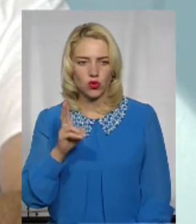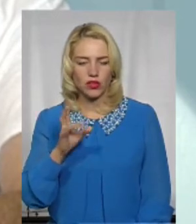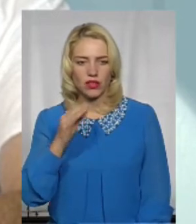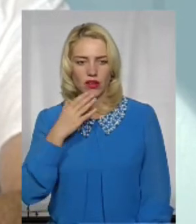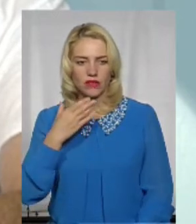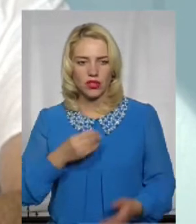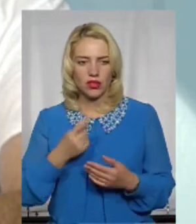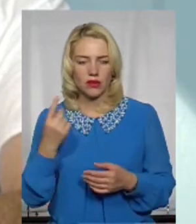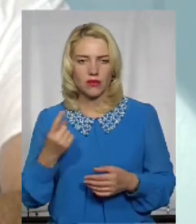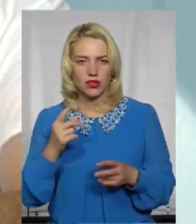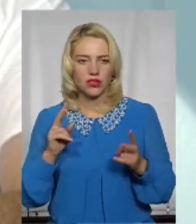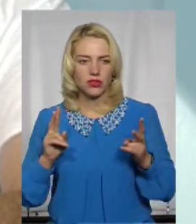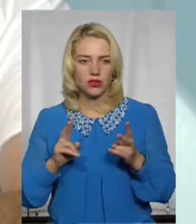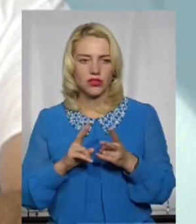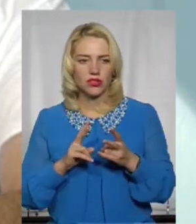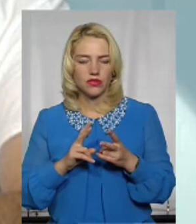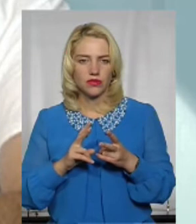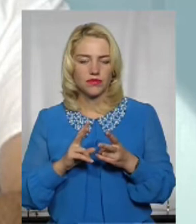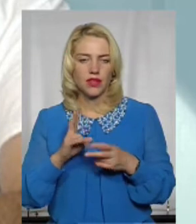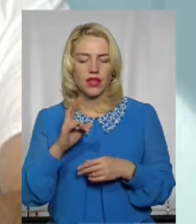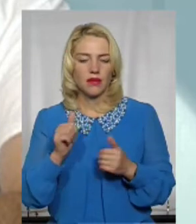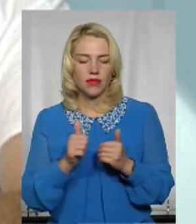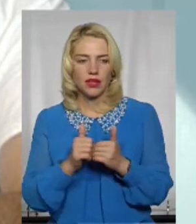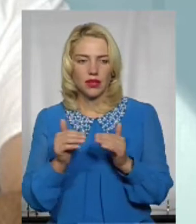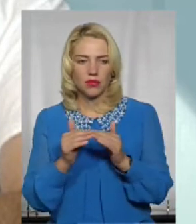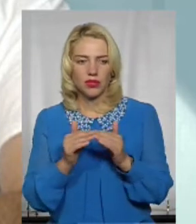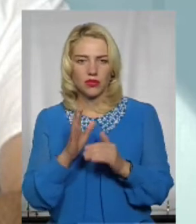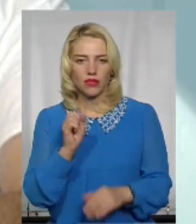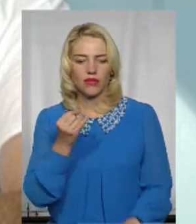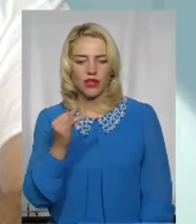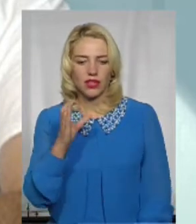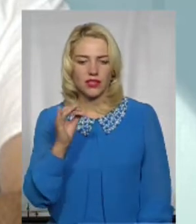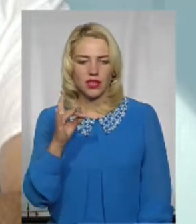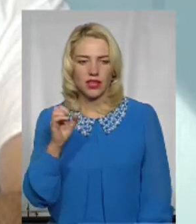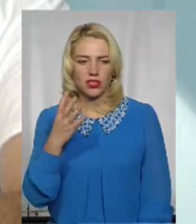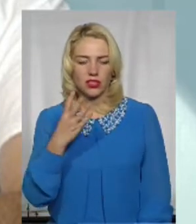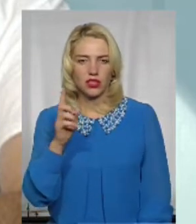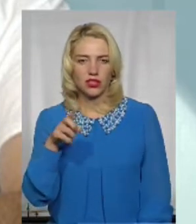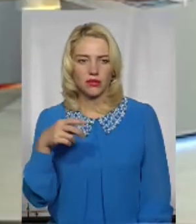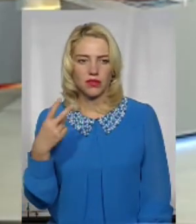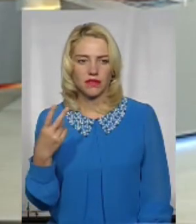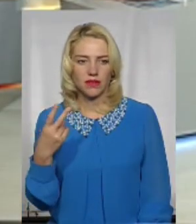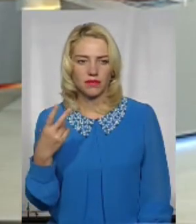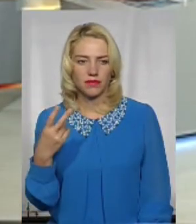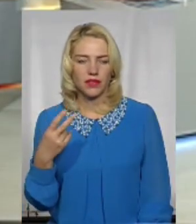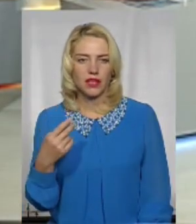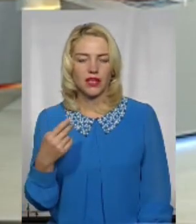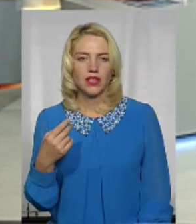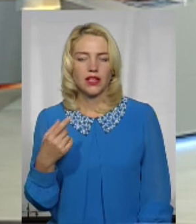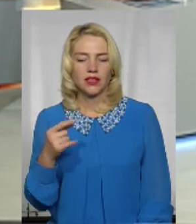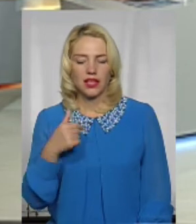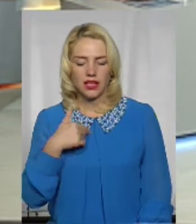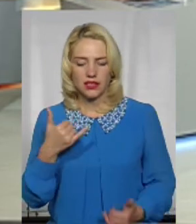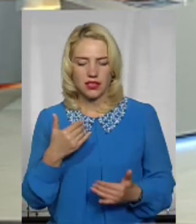із своїх перших зустрічей біля будинку Вайсера 4/2, де я зараз проживаю, на